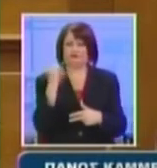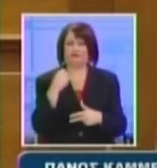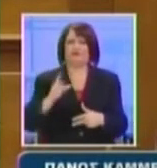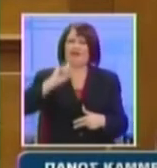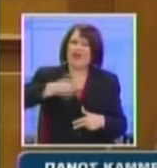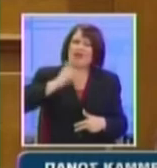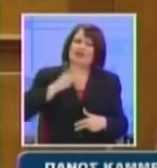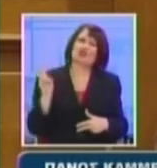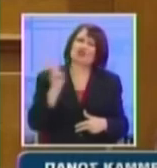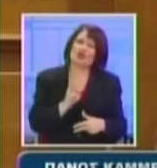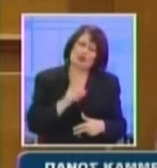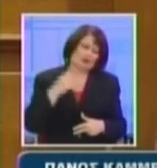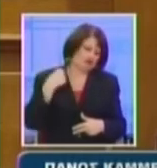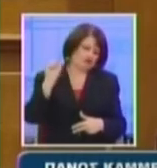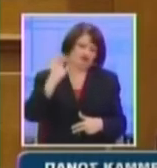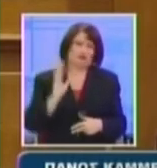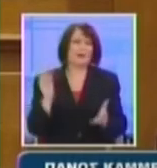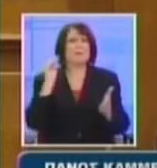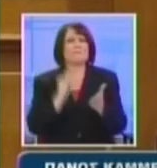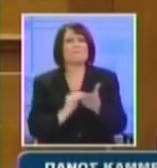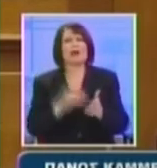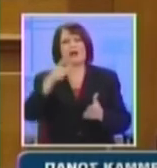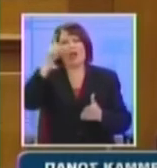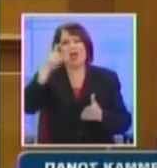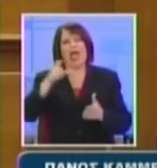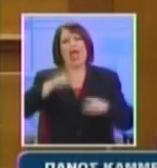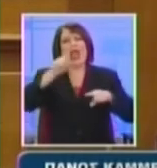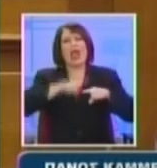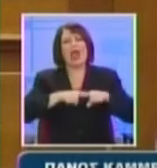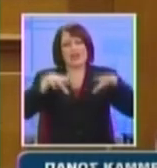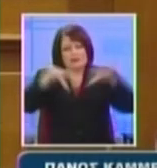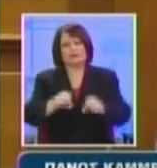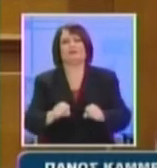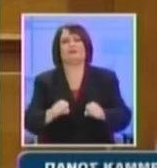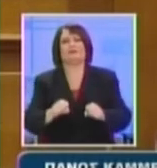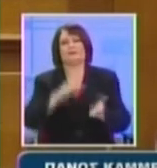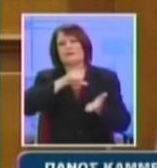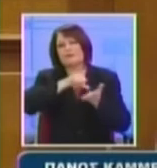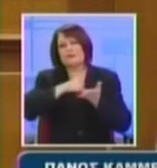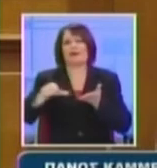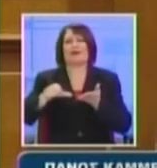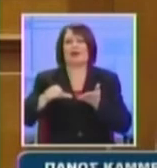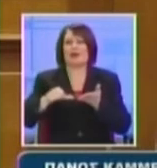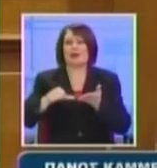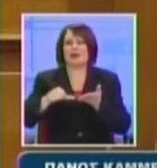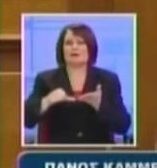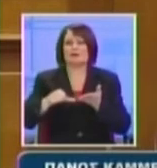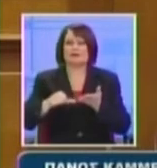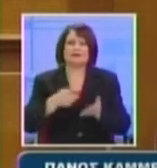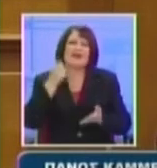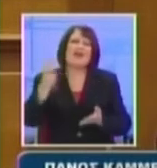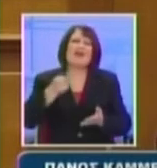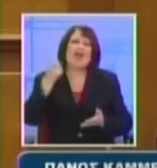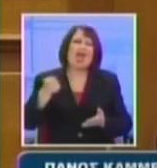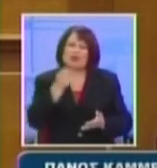εντολές της Τρόικας. Θα επαναφέρει την εθνική κυριαρχία της χώρας. Θα διαγράψει το απεχθές και το επονίδη